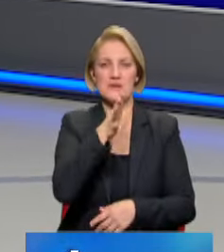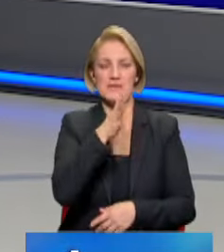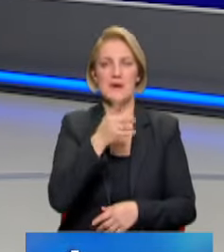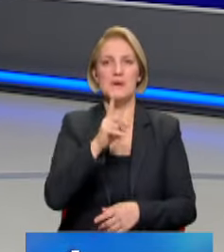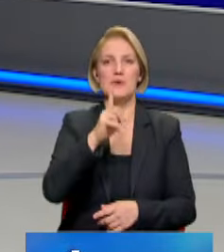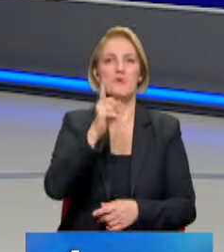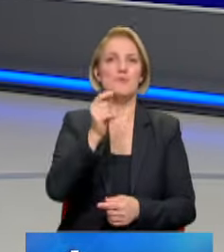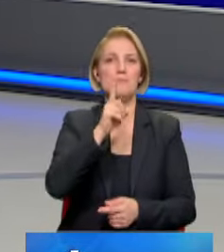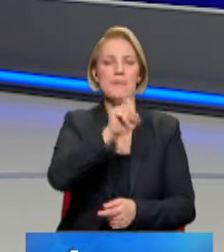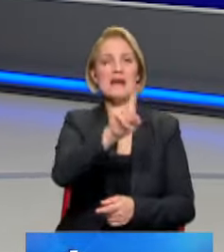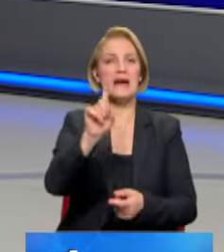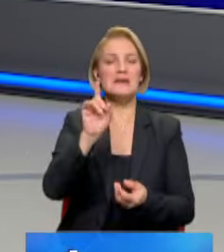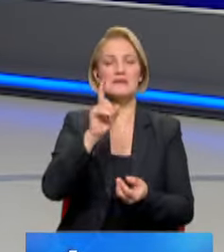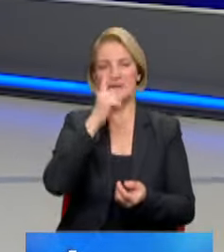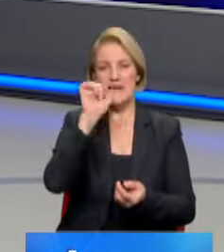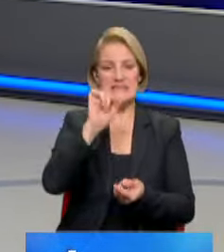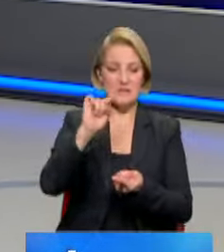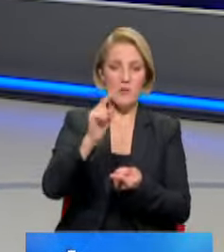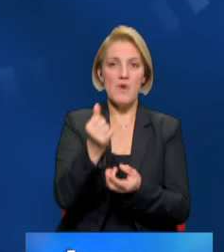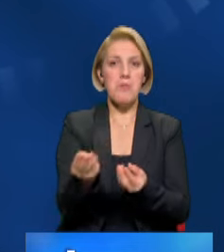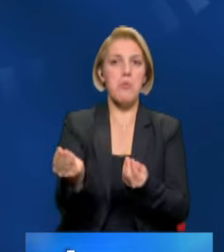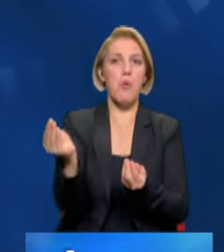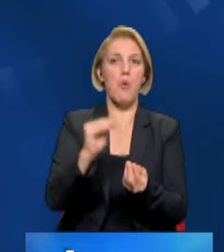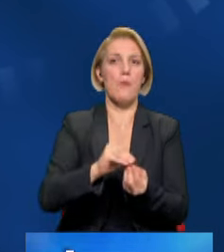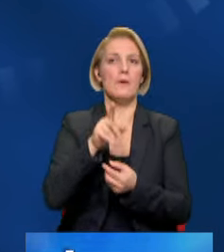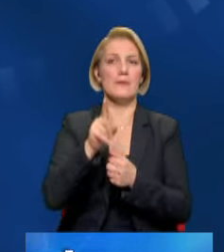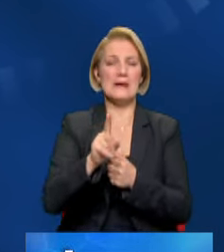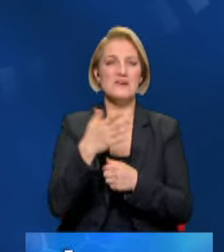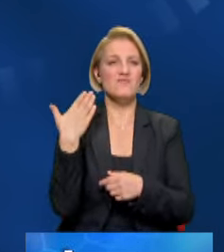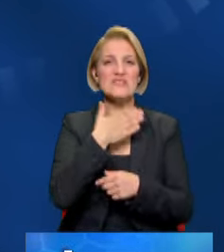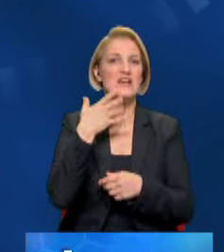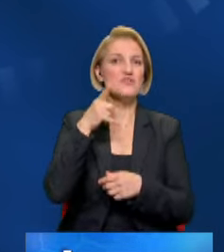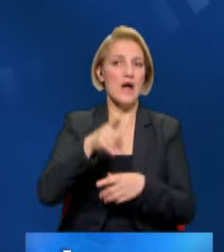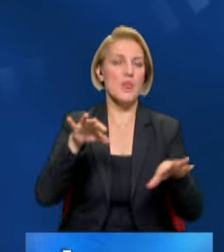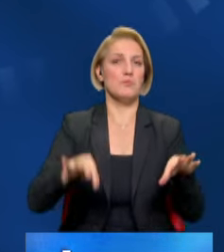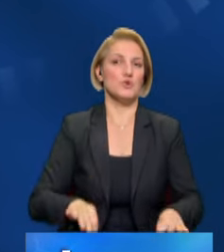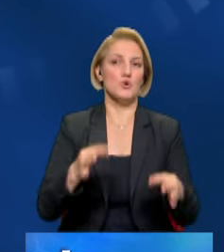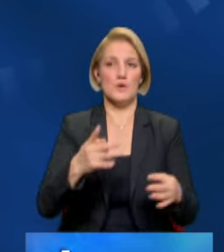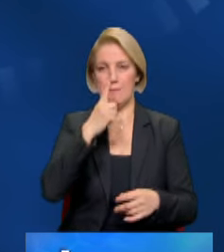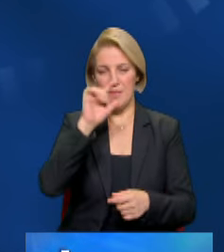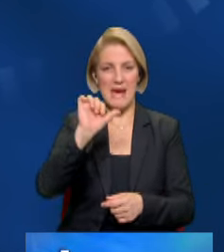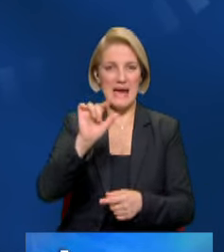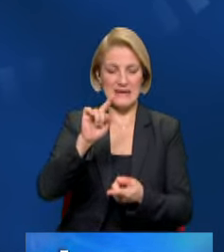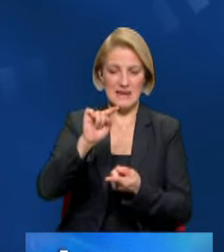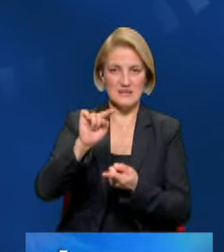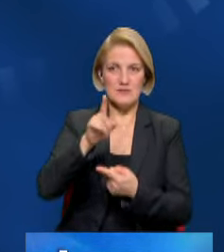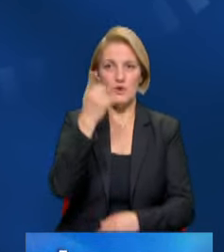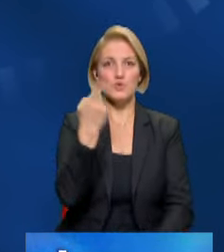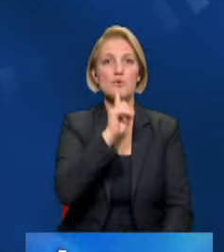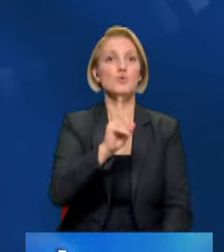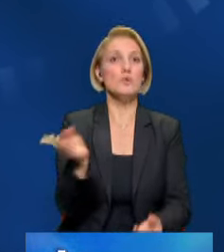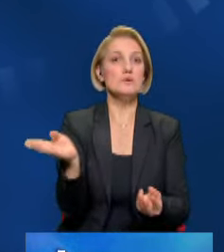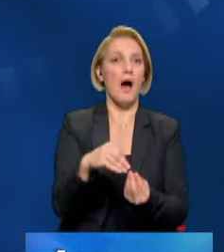gazı fiyatlarını bakın nasıl arttırmışlar. Oda TV diyor ki fırsatçılarda bugün biber gazına %100